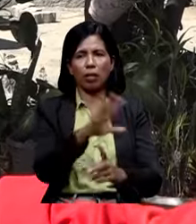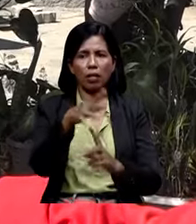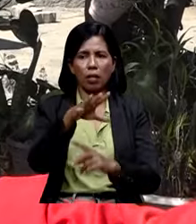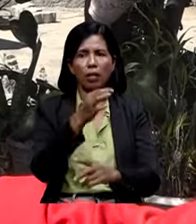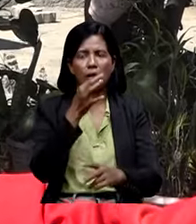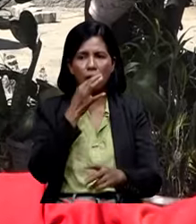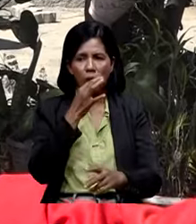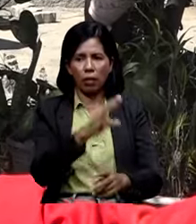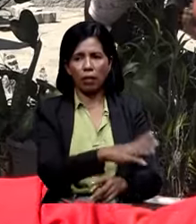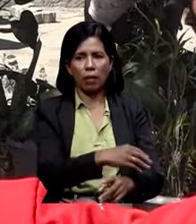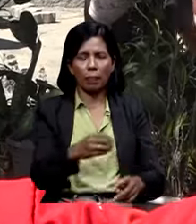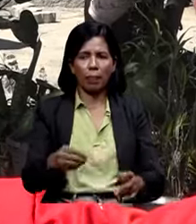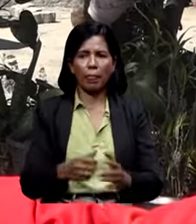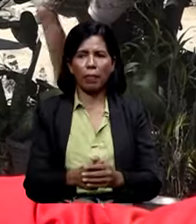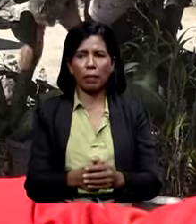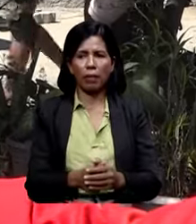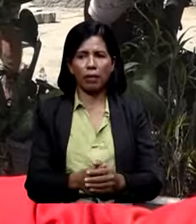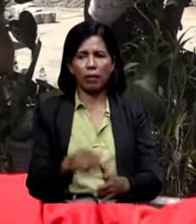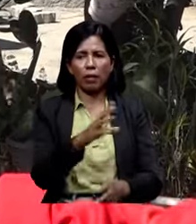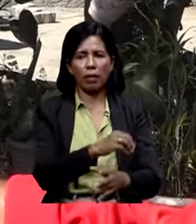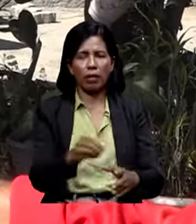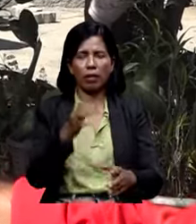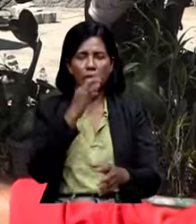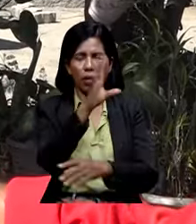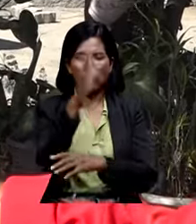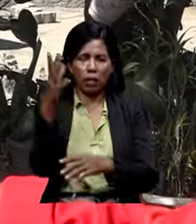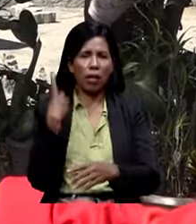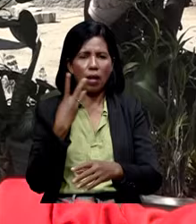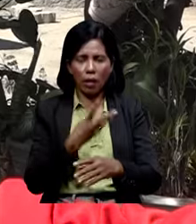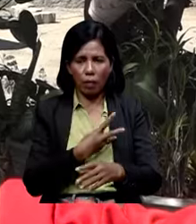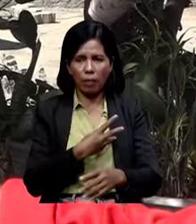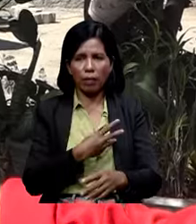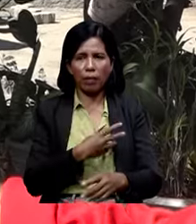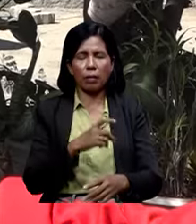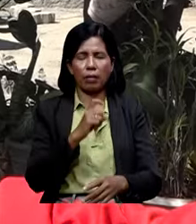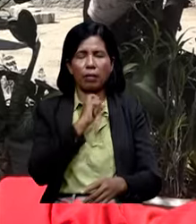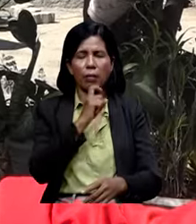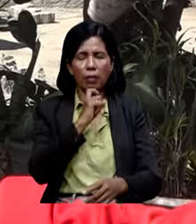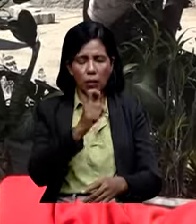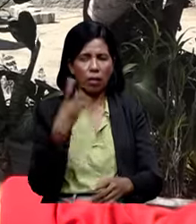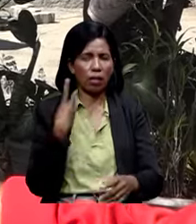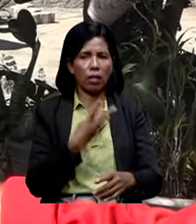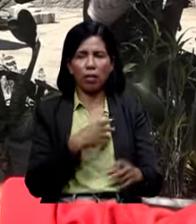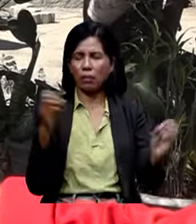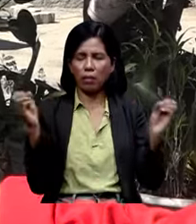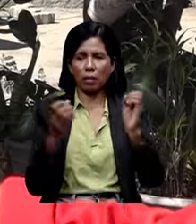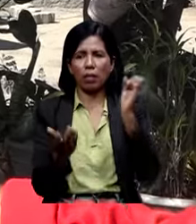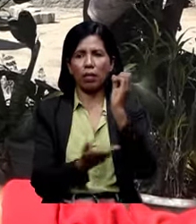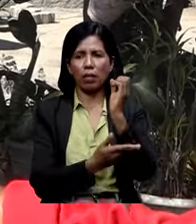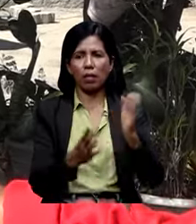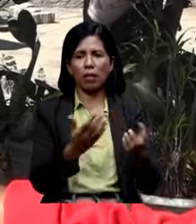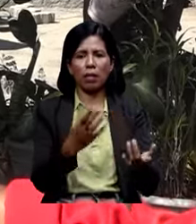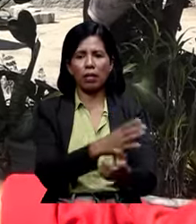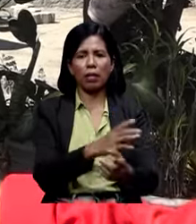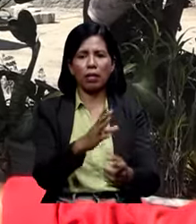maeka hande be buat urat-urat sira hailaran mos ami besilulik ne ami se lakmo batetu besilulik ne